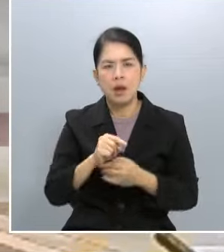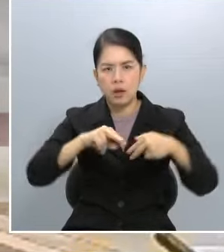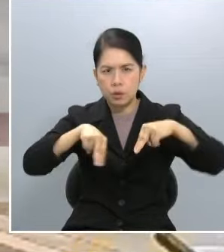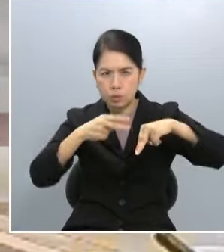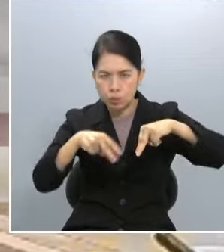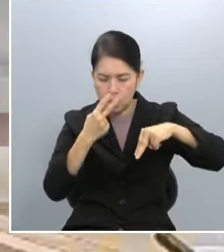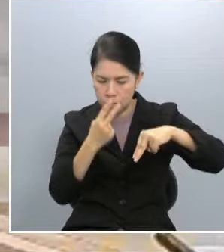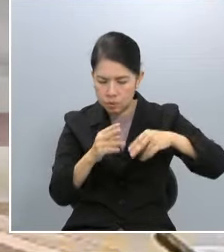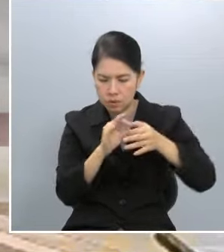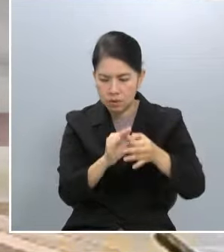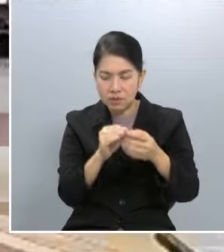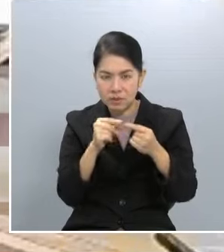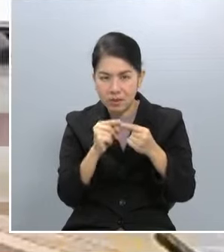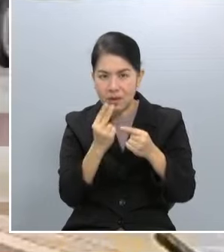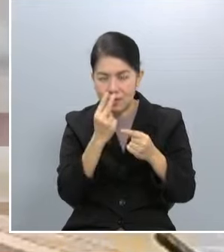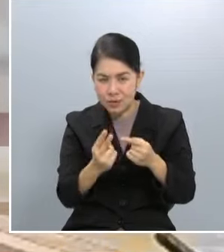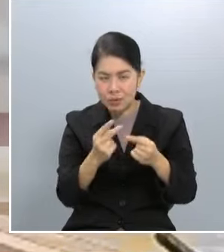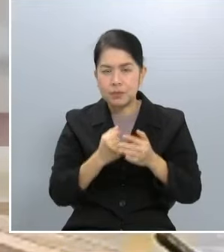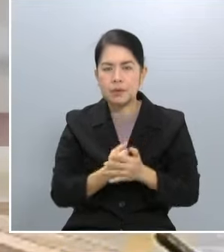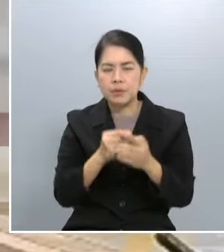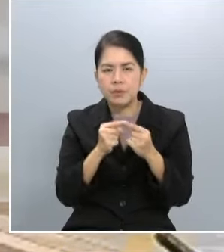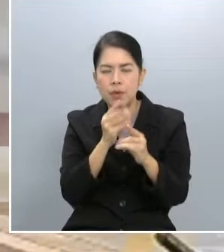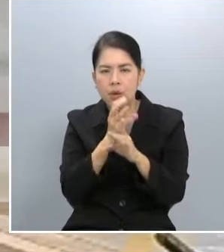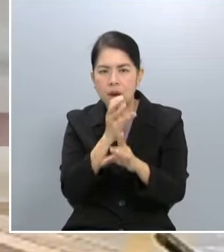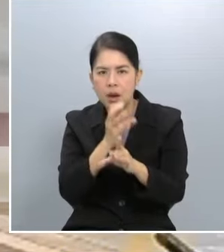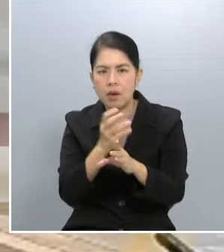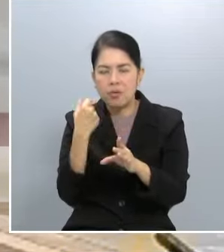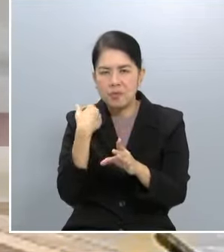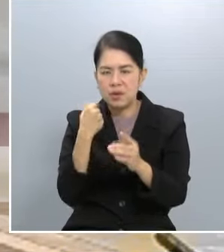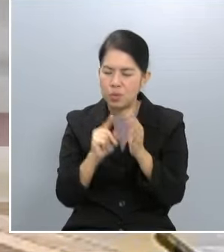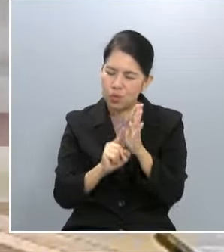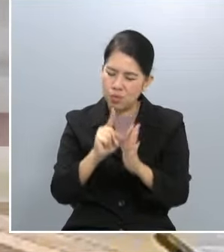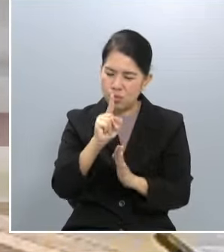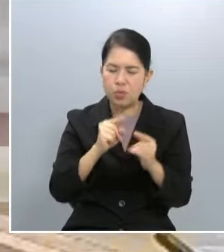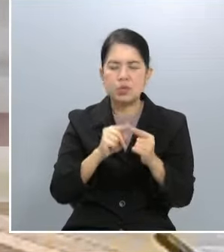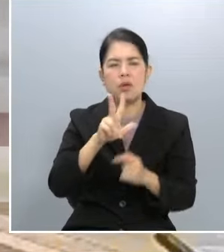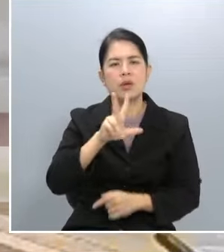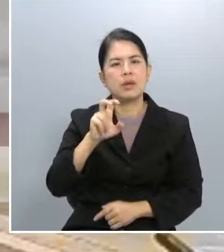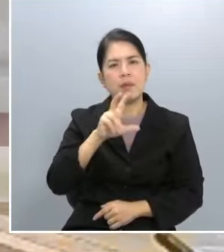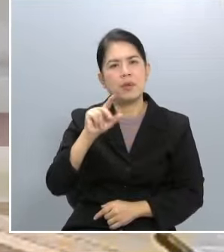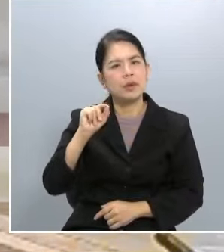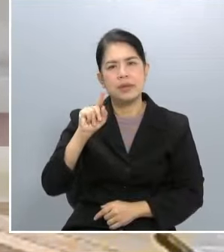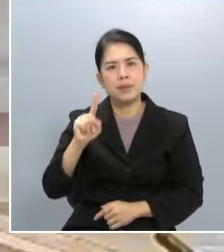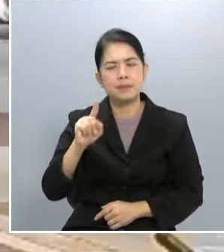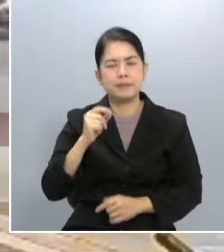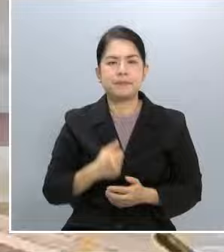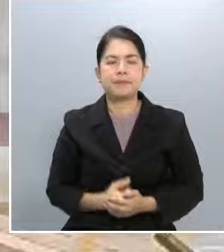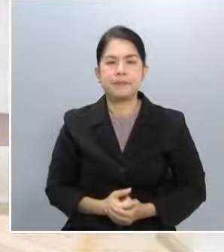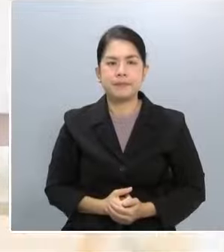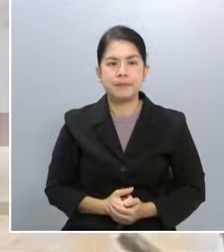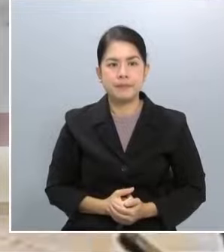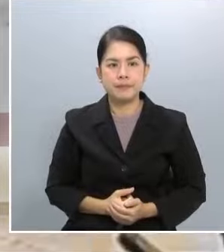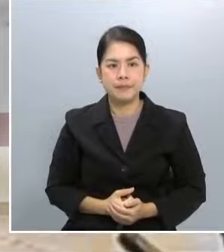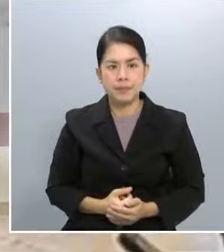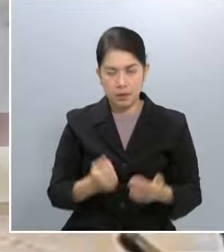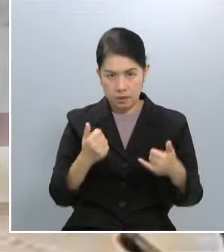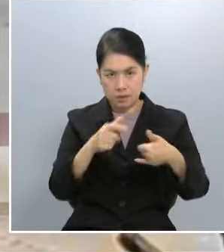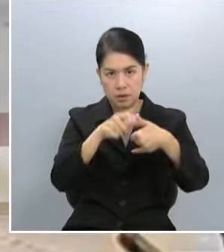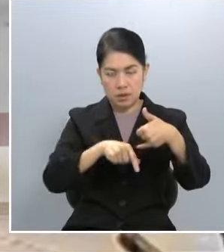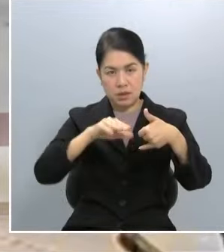ว321มิลลิกรัมเปอร์เซ็นต์ความคืบหน้าล่าสุดเด็กเนี่ยอ